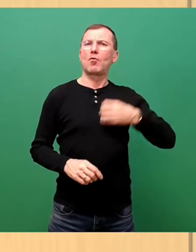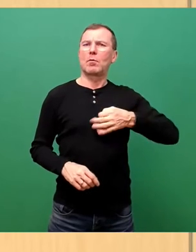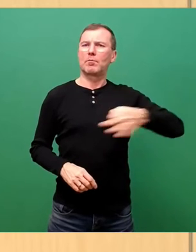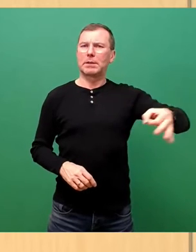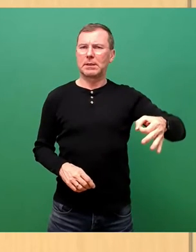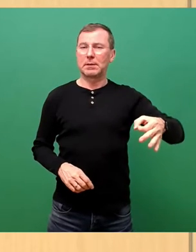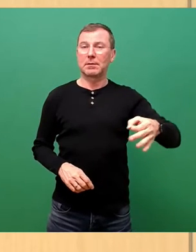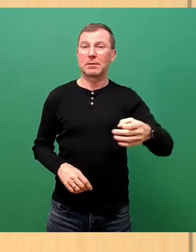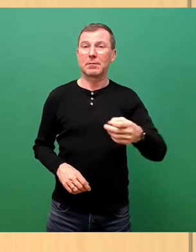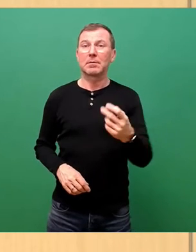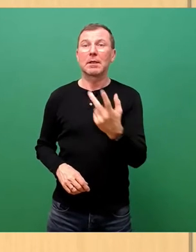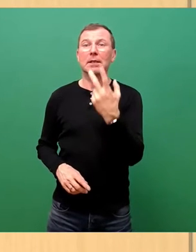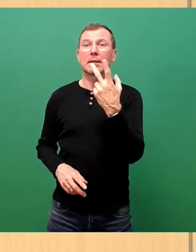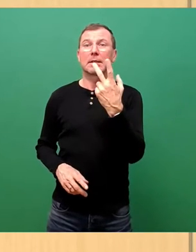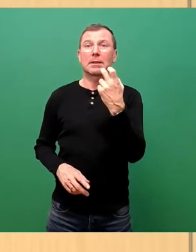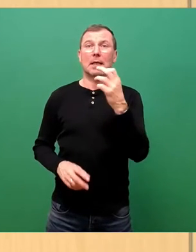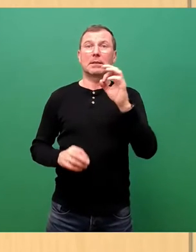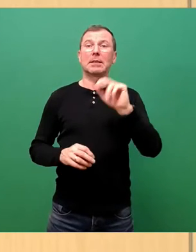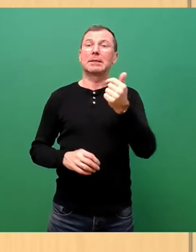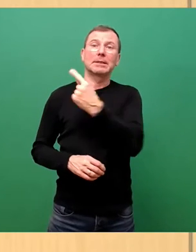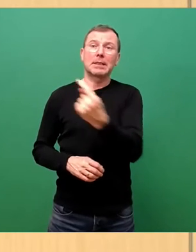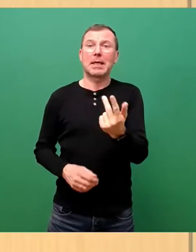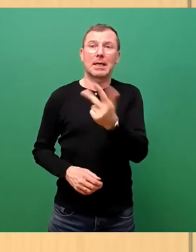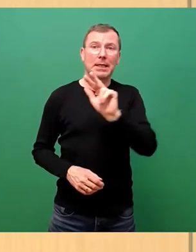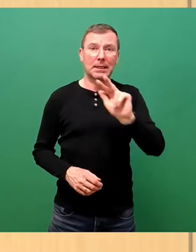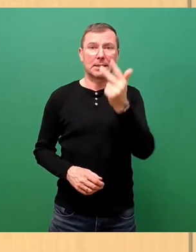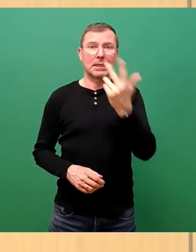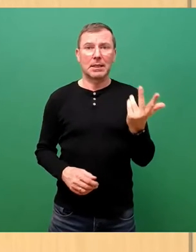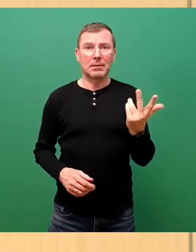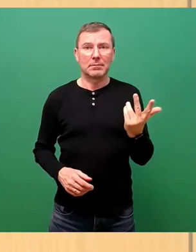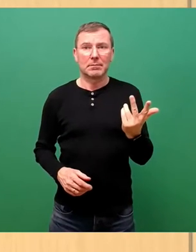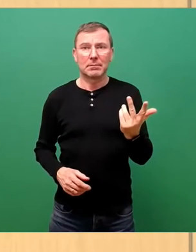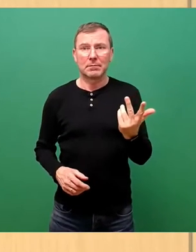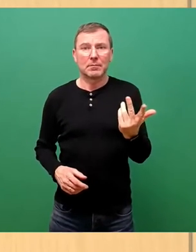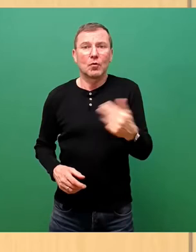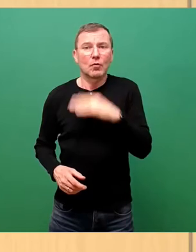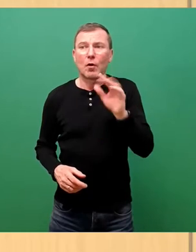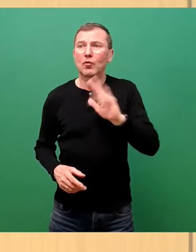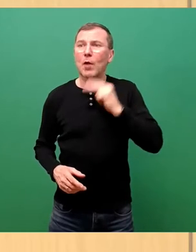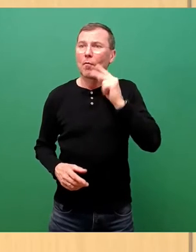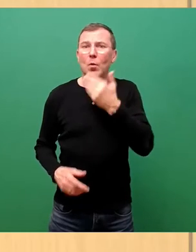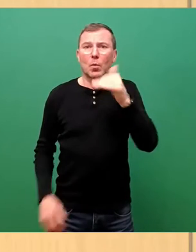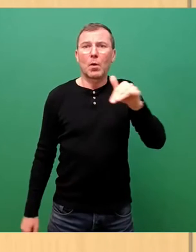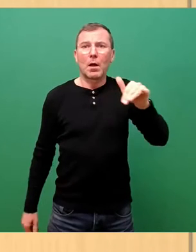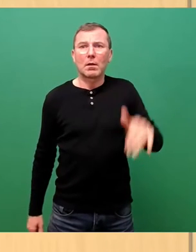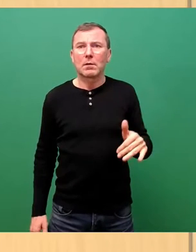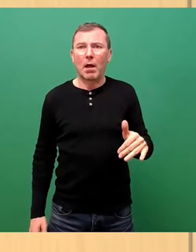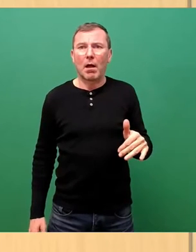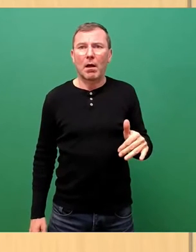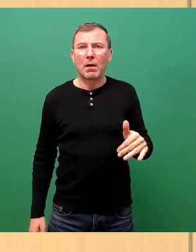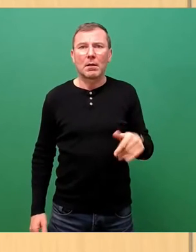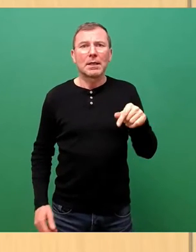dritte Mieterhaushalt. So viele Sozialwohnungen haben wir schlicht nicht. Und so zahlt schon jetzt jeder